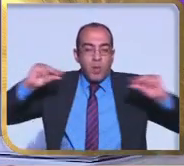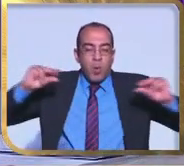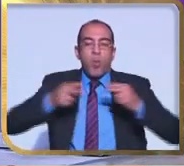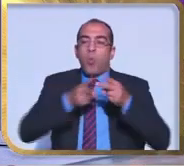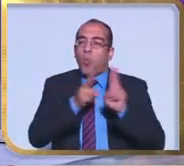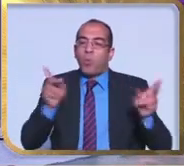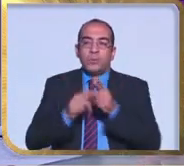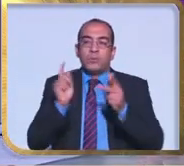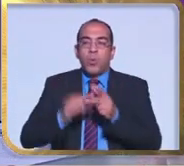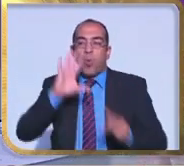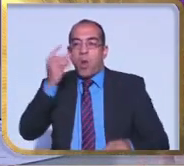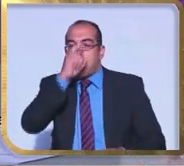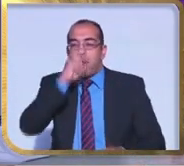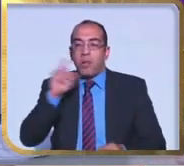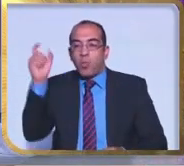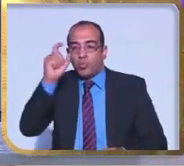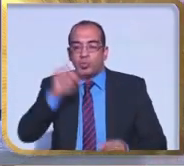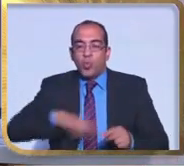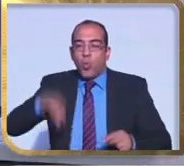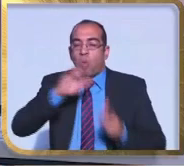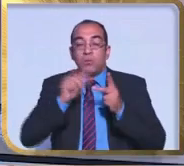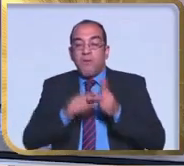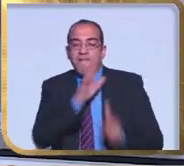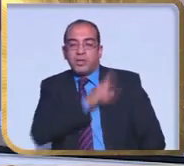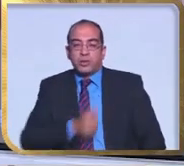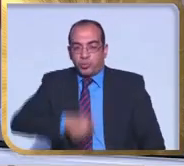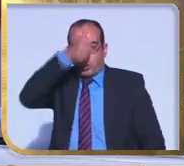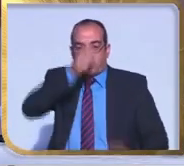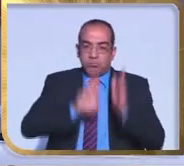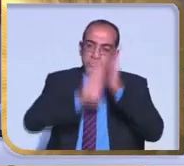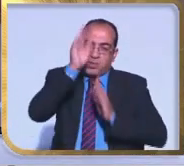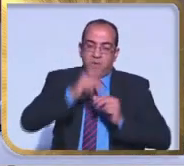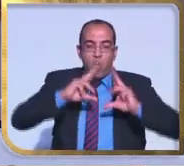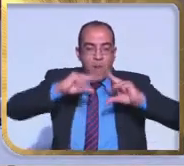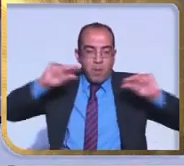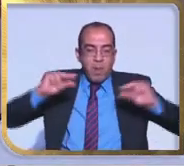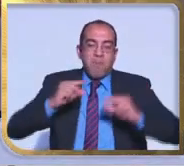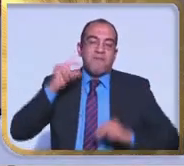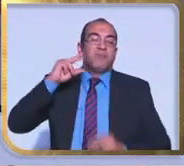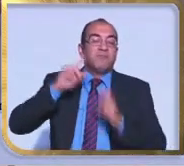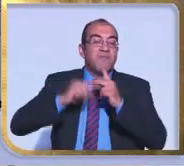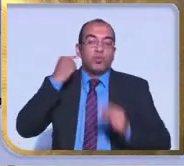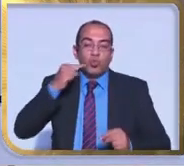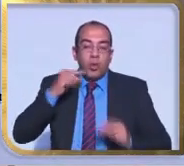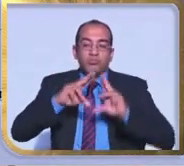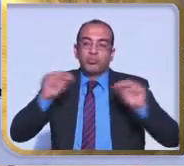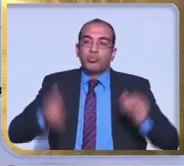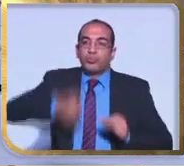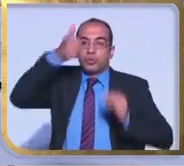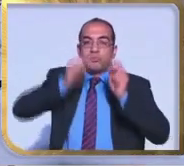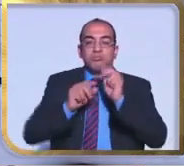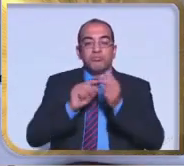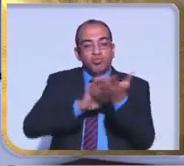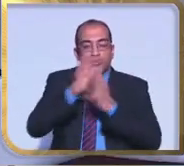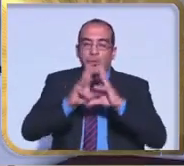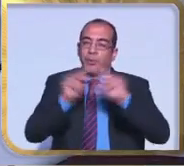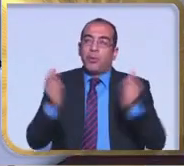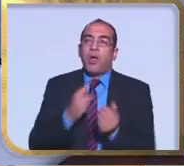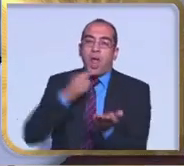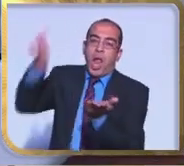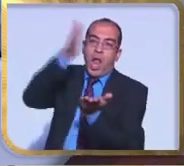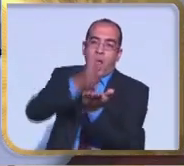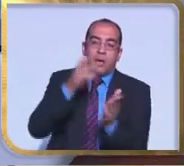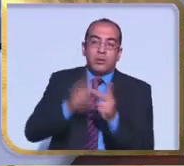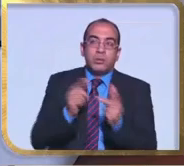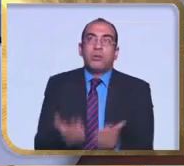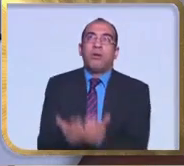ولبنان وسائر بلادنا فرجا ومخرجا. اللهم اجعل لنا ولهم فرجا ومخرجا بحق، ليس لها